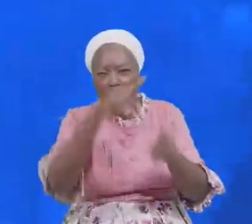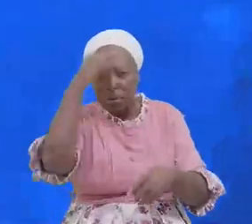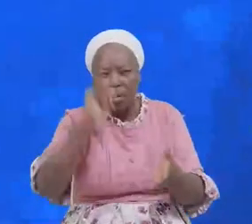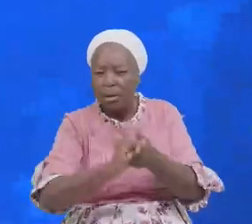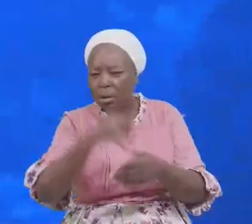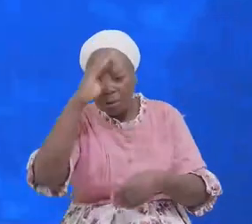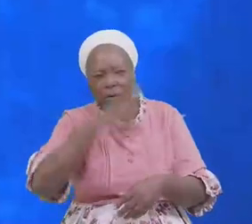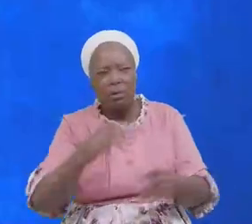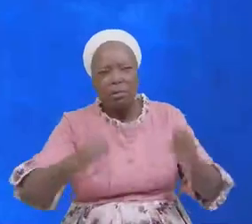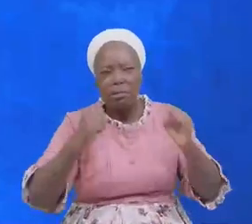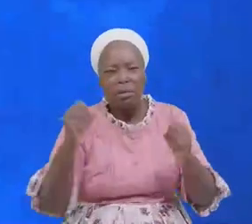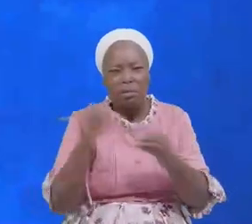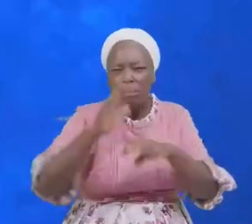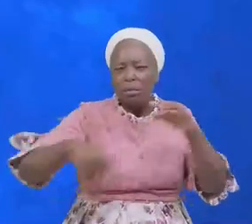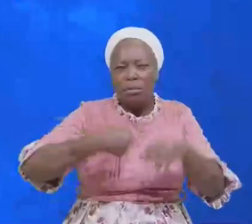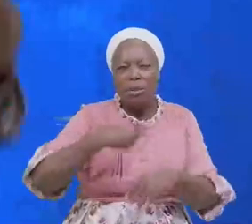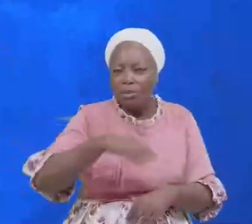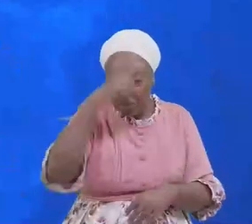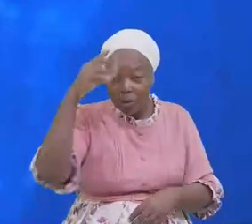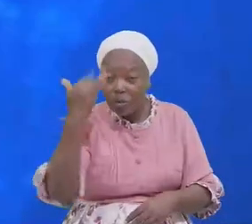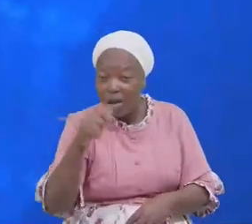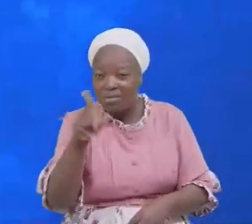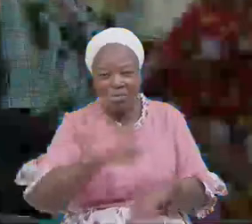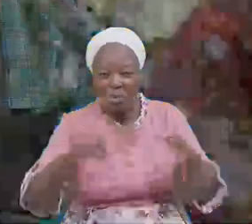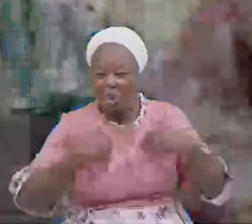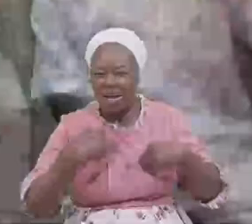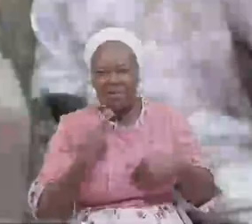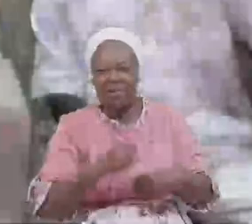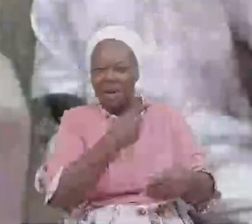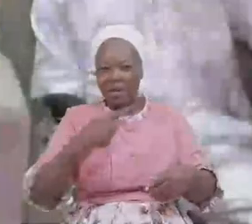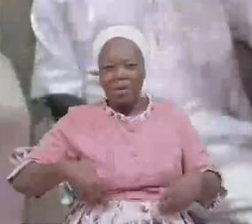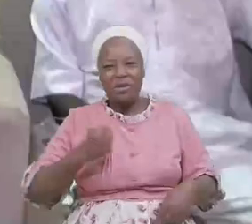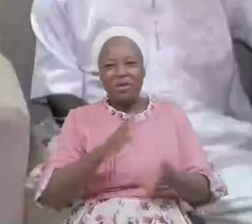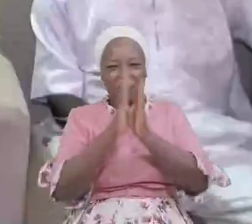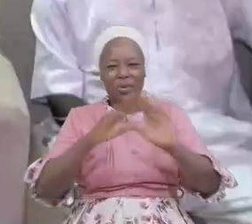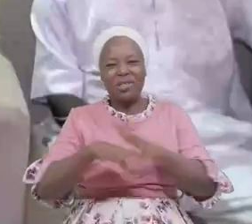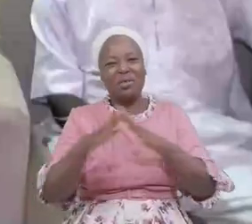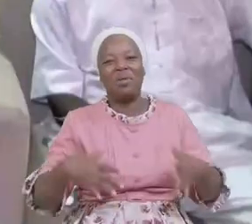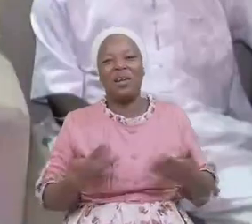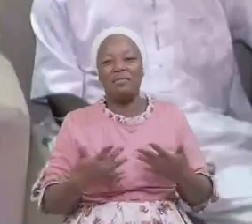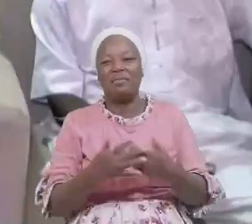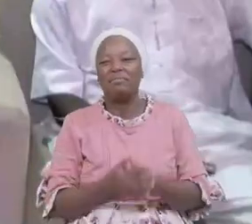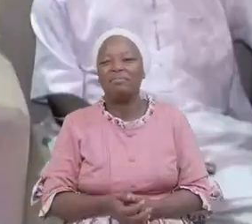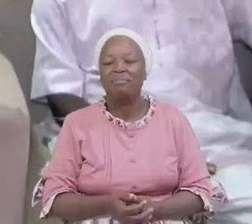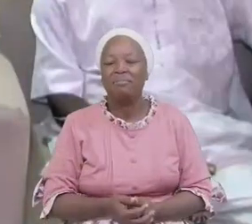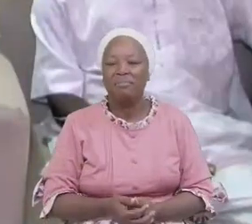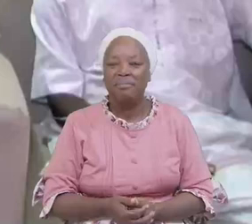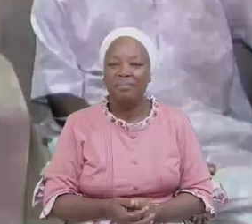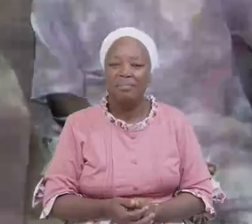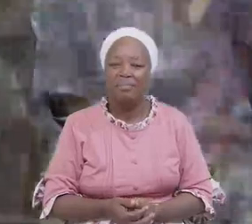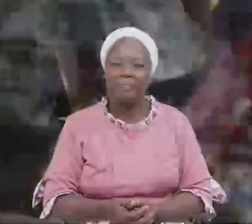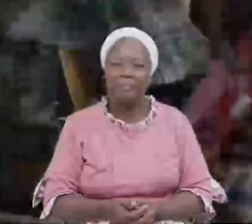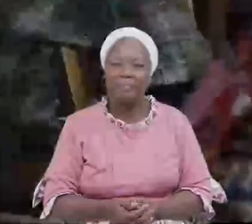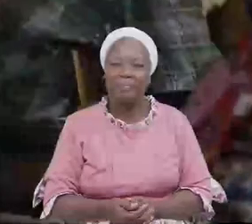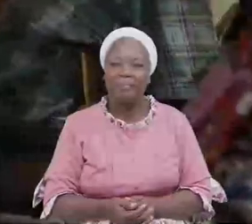Et est-ce que tu te rappelles, je parle à celui qui s'est bagarré la dernière fois. Tu as essayé de te bagarrer avec quelqu'un et il t'a cogné Dieu et tu as dit, je ne vais plus jamais me